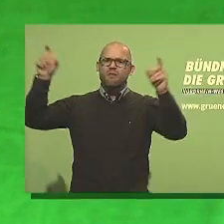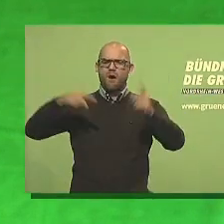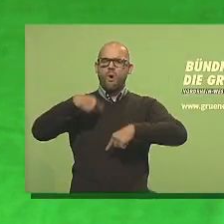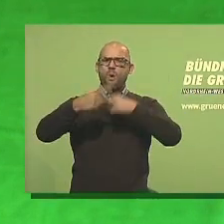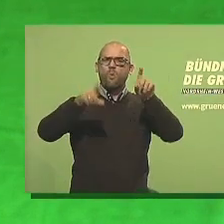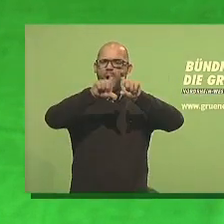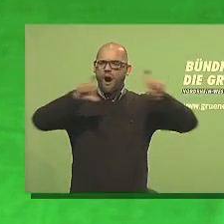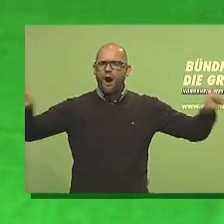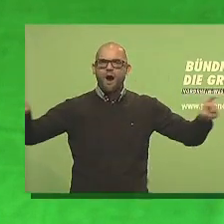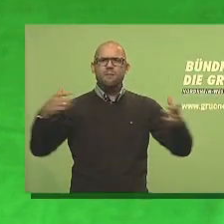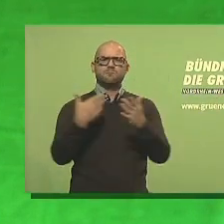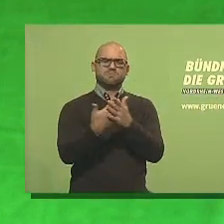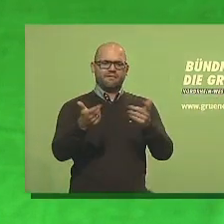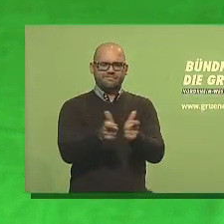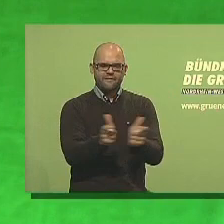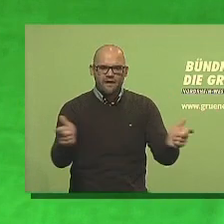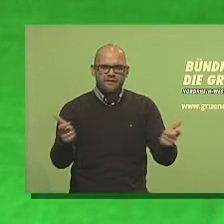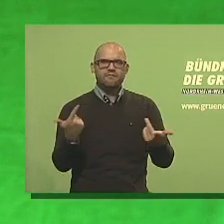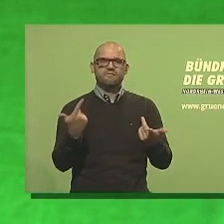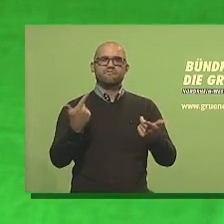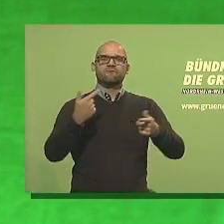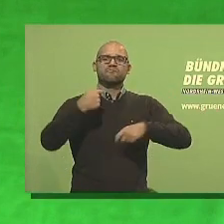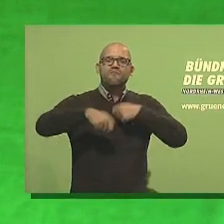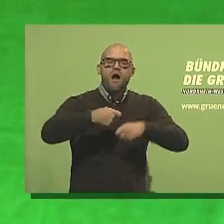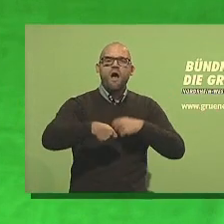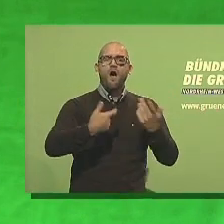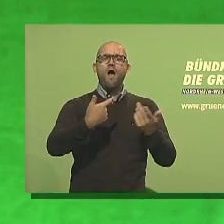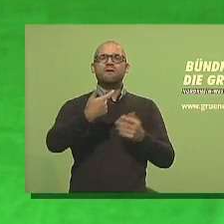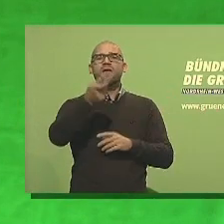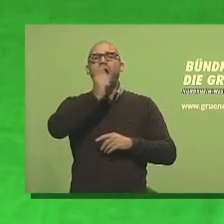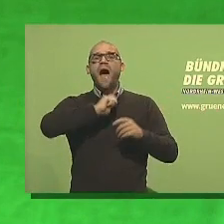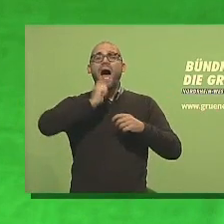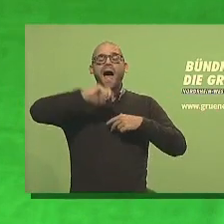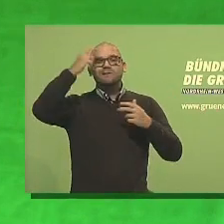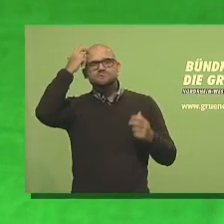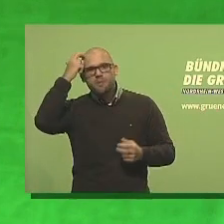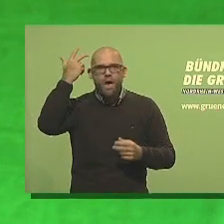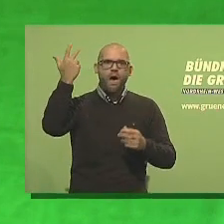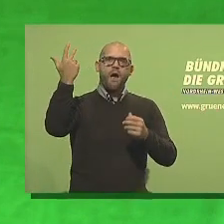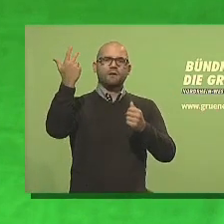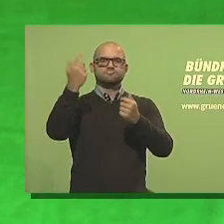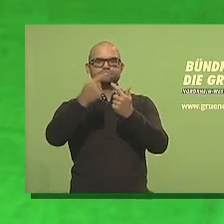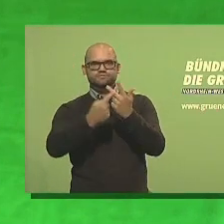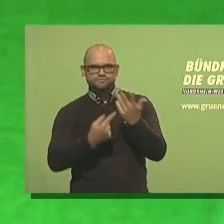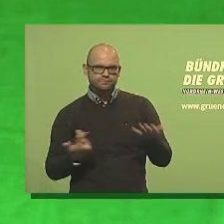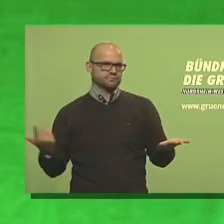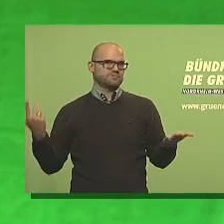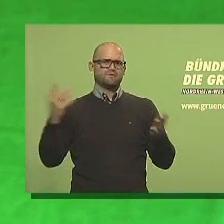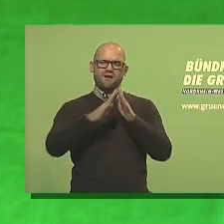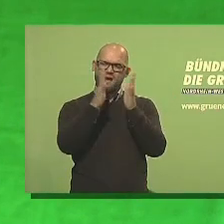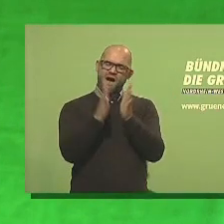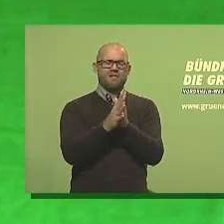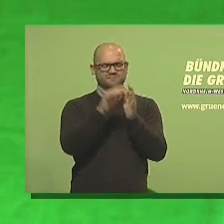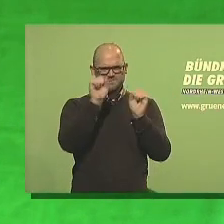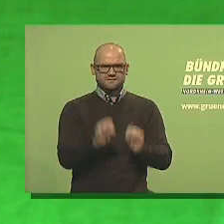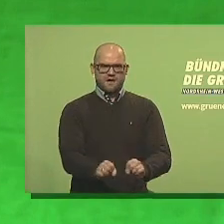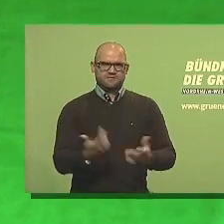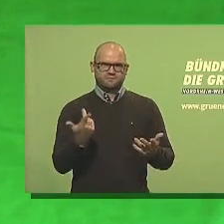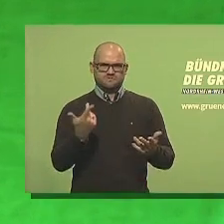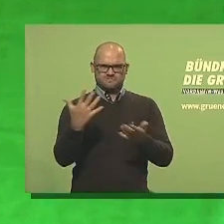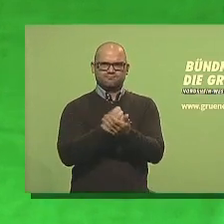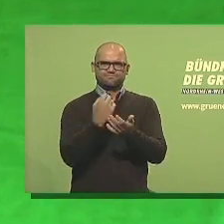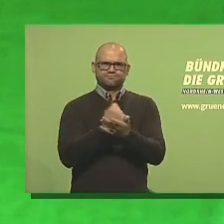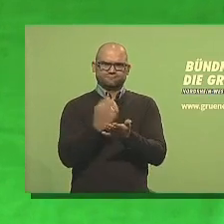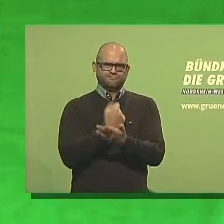Theken, Fahrräder und sogar den Eisbären, den man da, wenn man sich zusammentut, gemeinsam anschaffen kann und es für alle